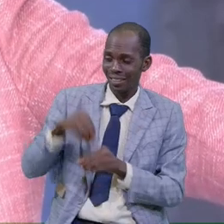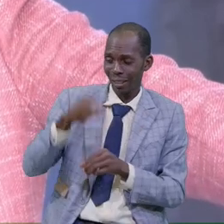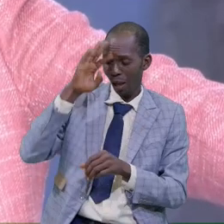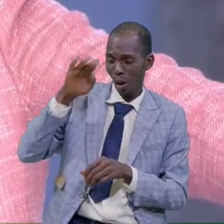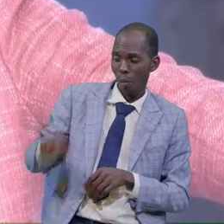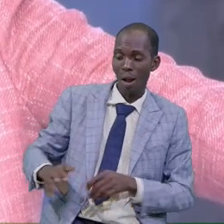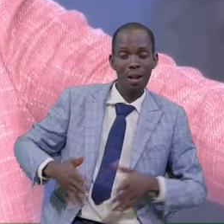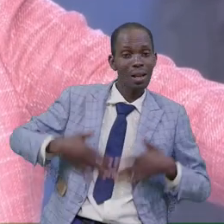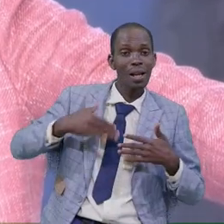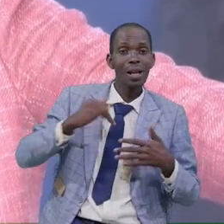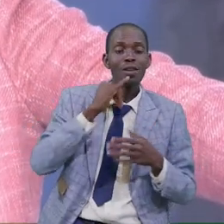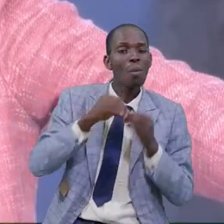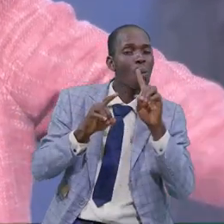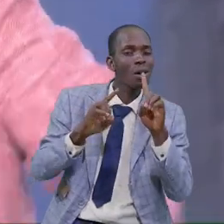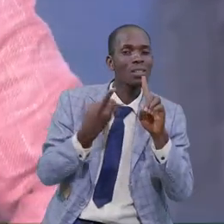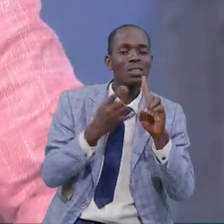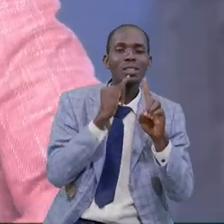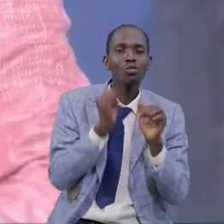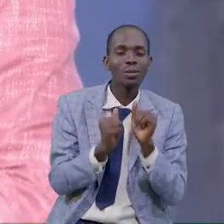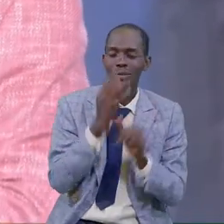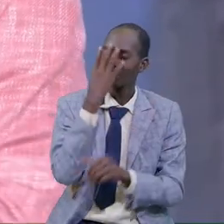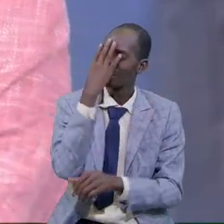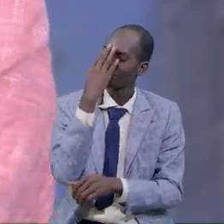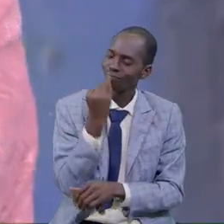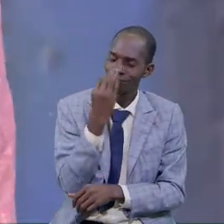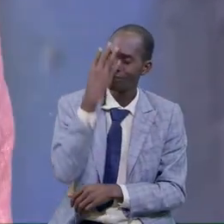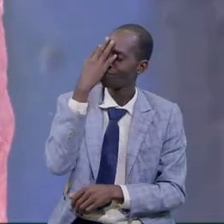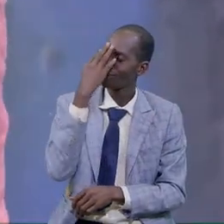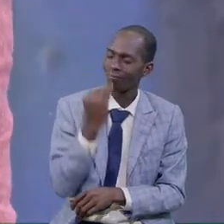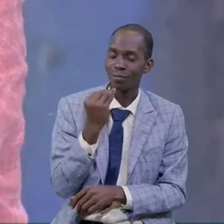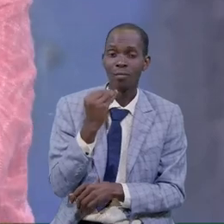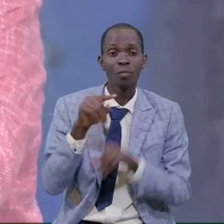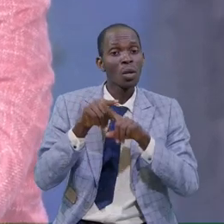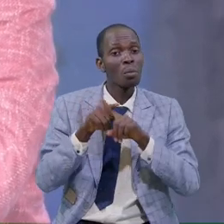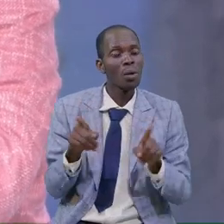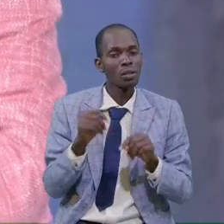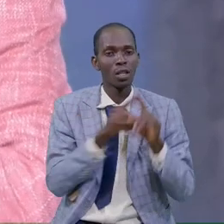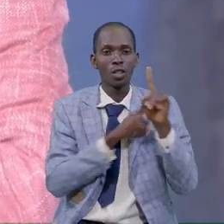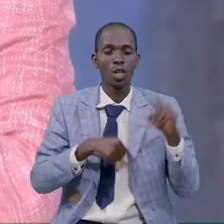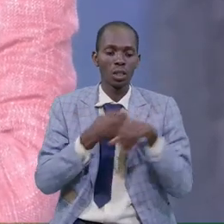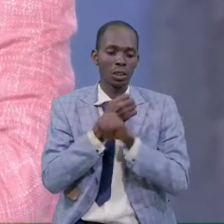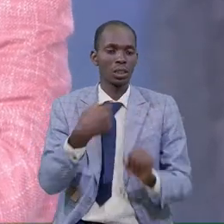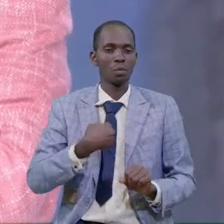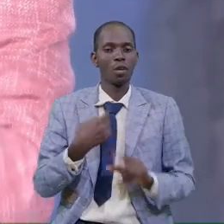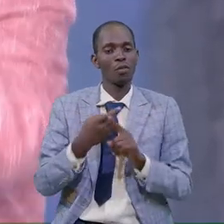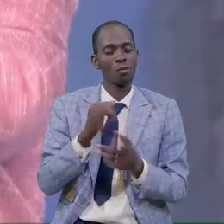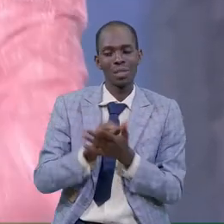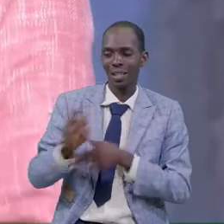qu'il dormait. Mais le Seigneur m'a sauvé de ce type de